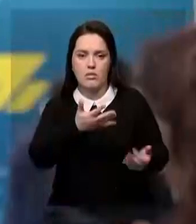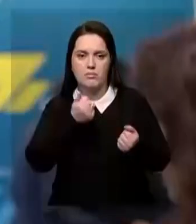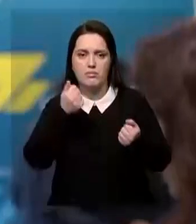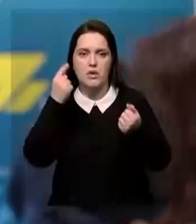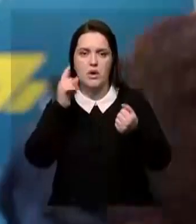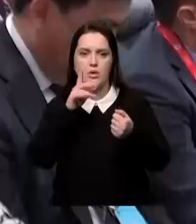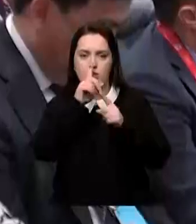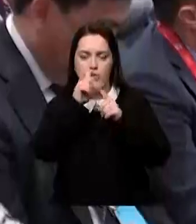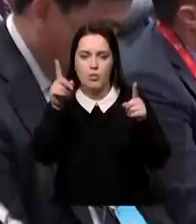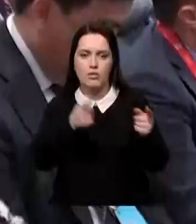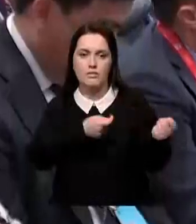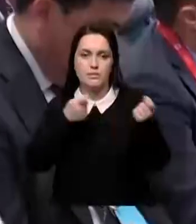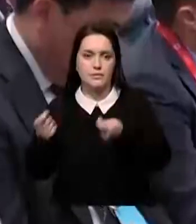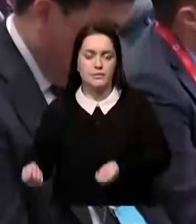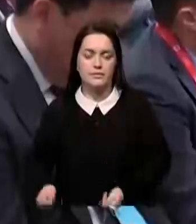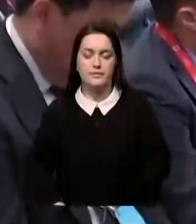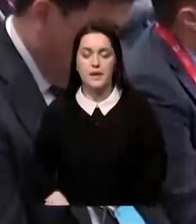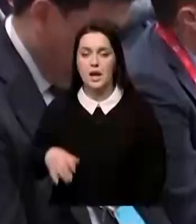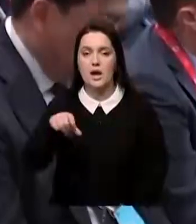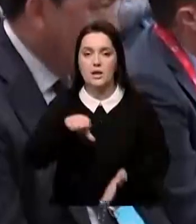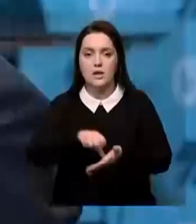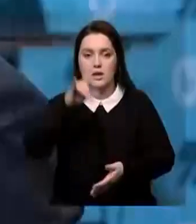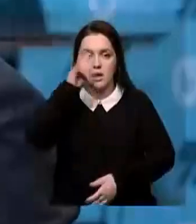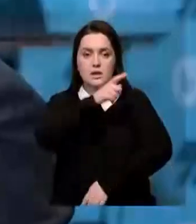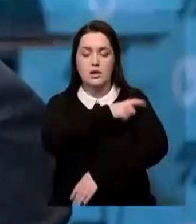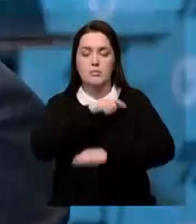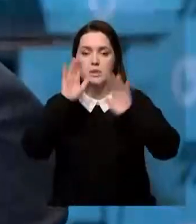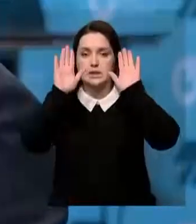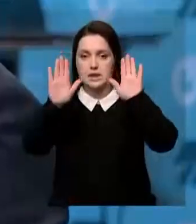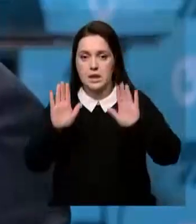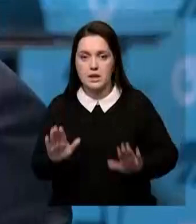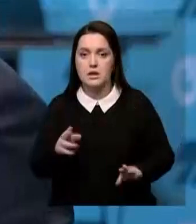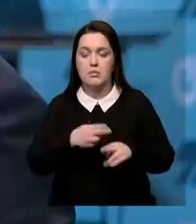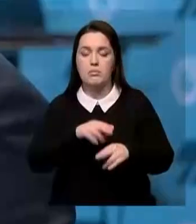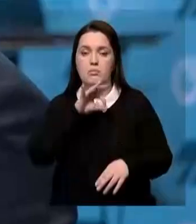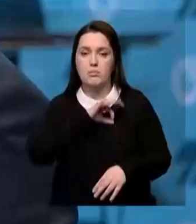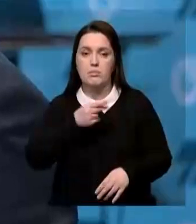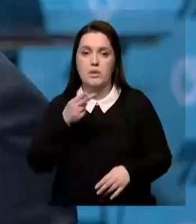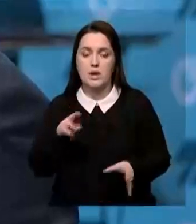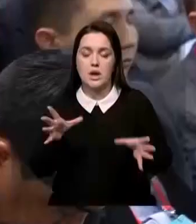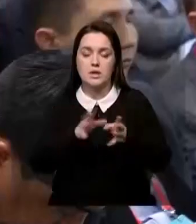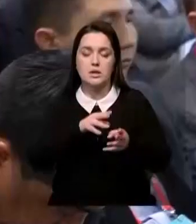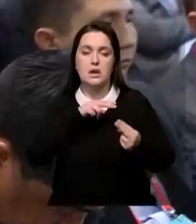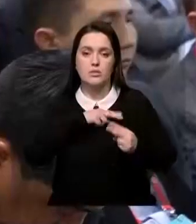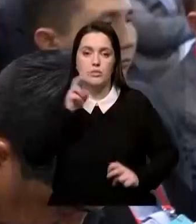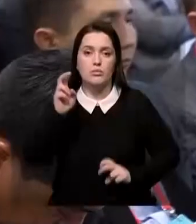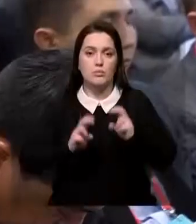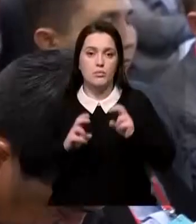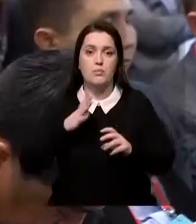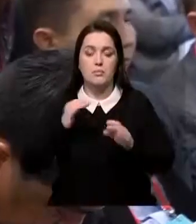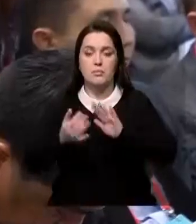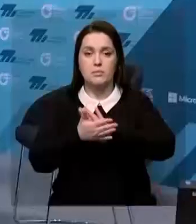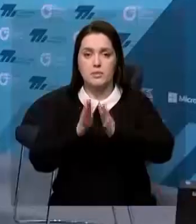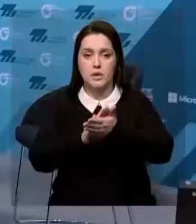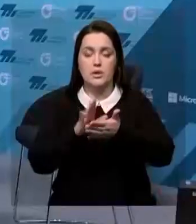трансферте, ноу-хау. Члены казахстанской делегации посетили стенды наиболее перспективных для сотрудничества предприятий и провели